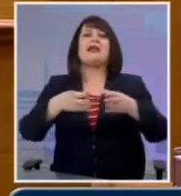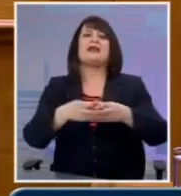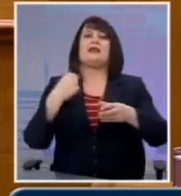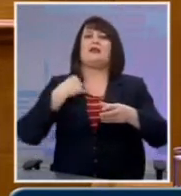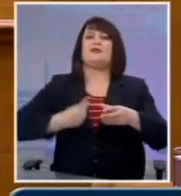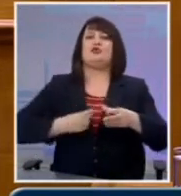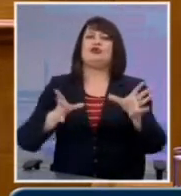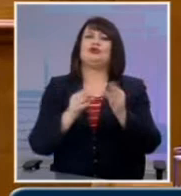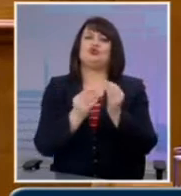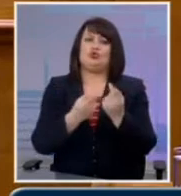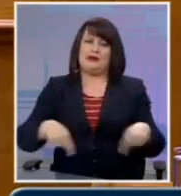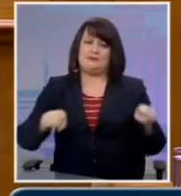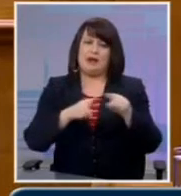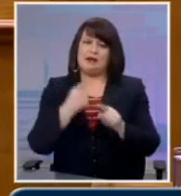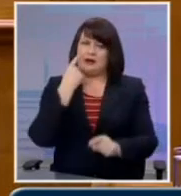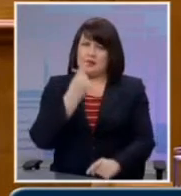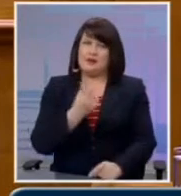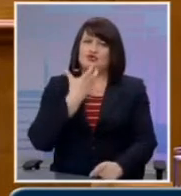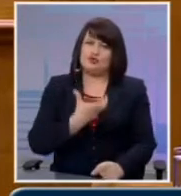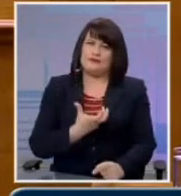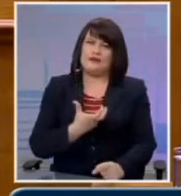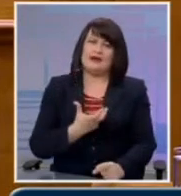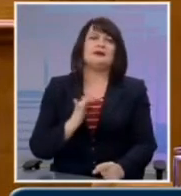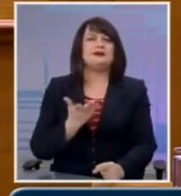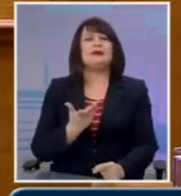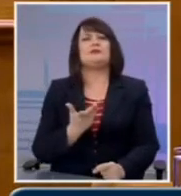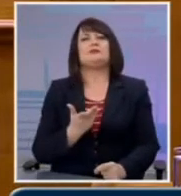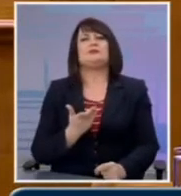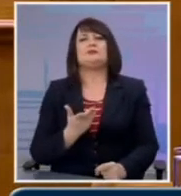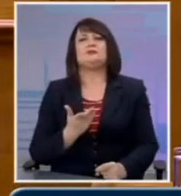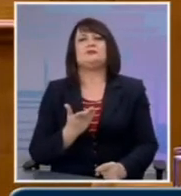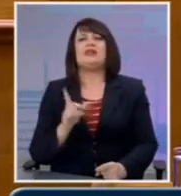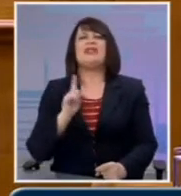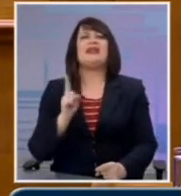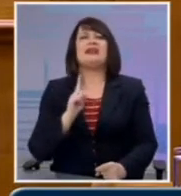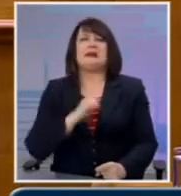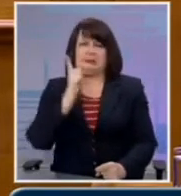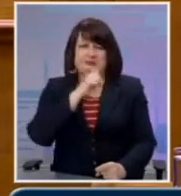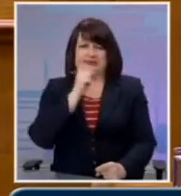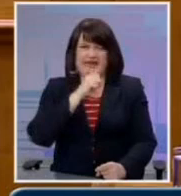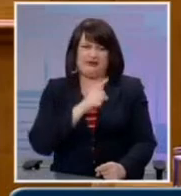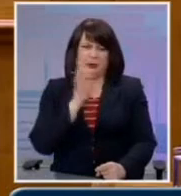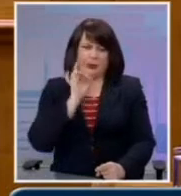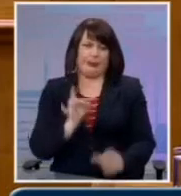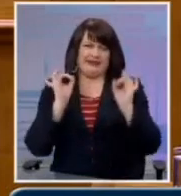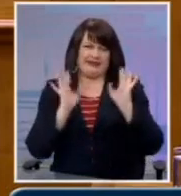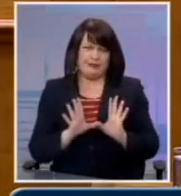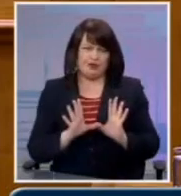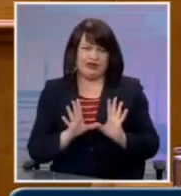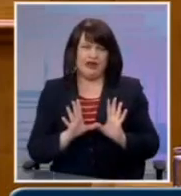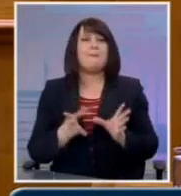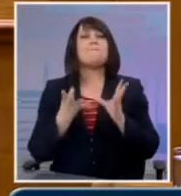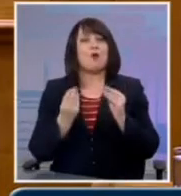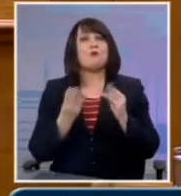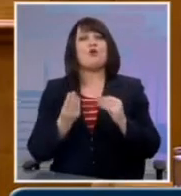να καταδειχθεί με σοβαρότητα ότι όχι μόνο δεν είναι ένα πουκάμισο αδιανό και μια τρύπα στο νερό, αλλά είναι μια πολύ